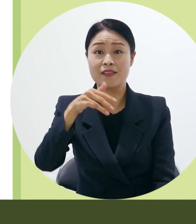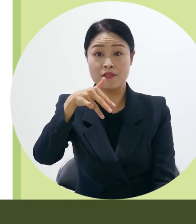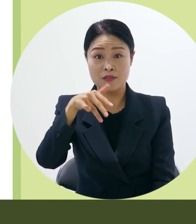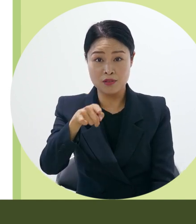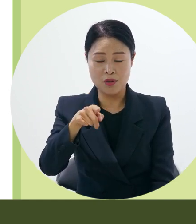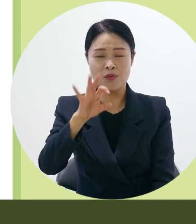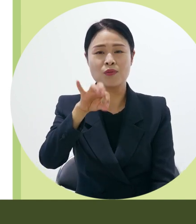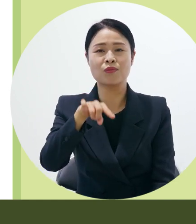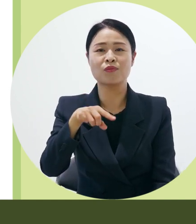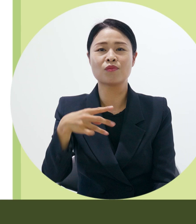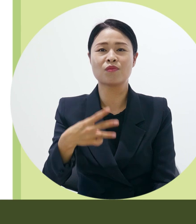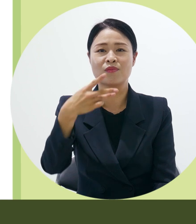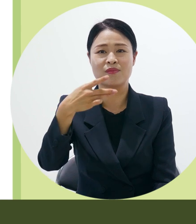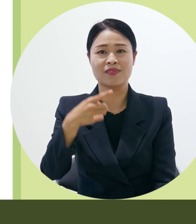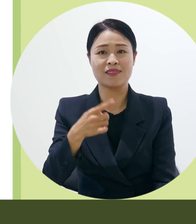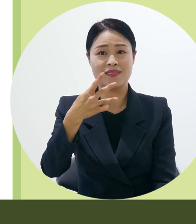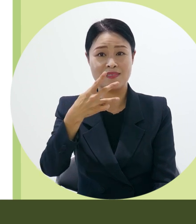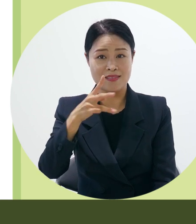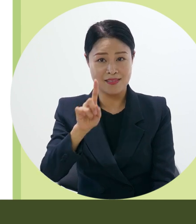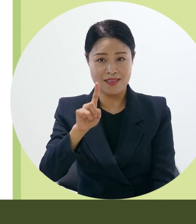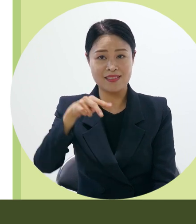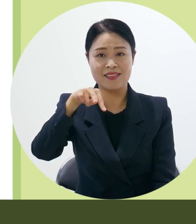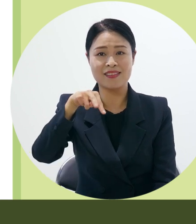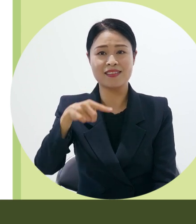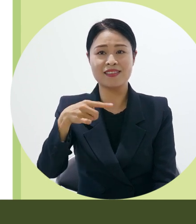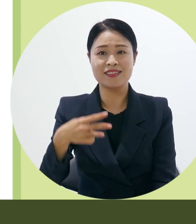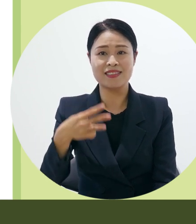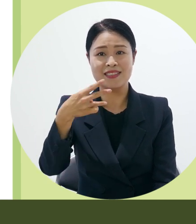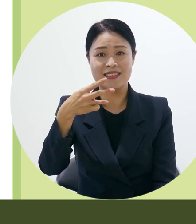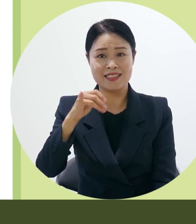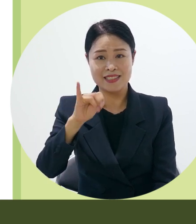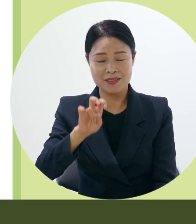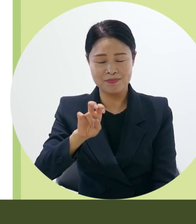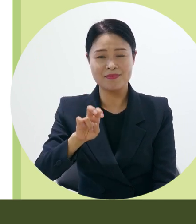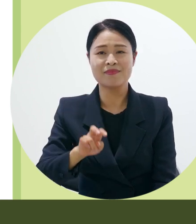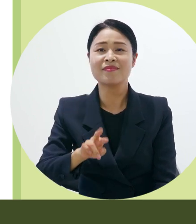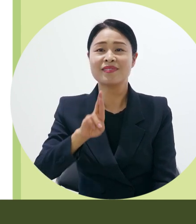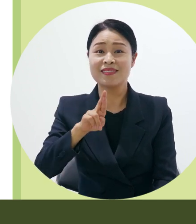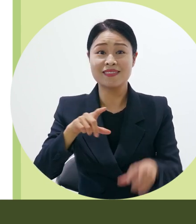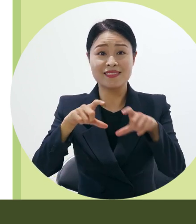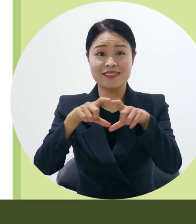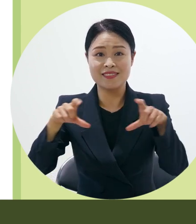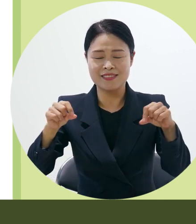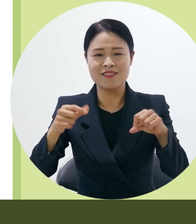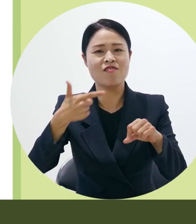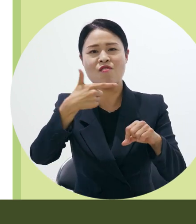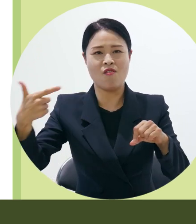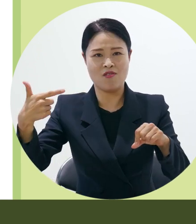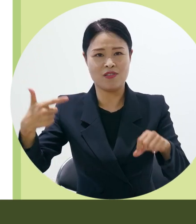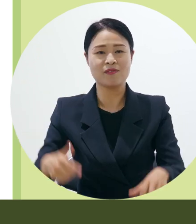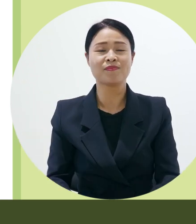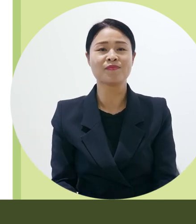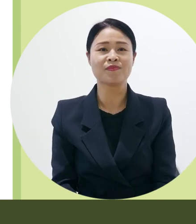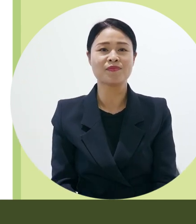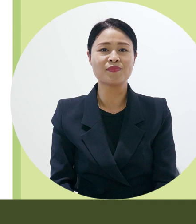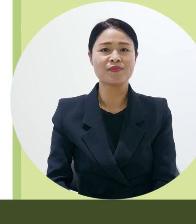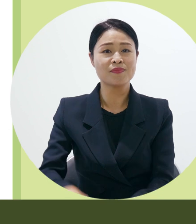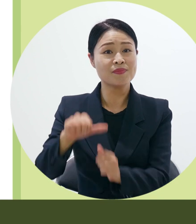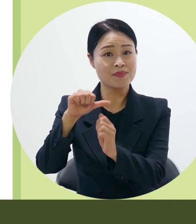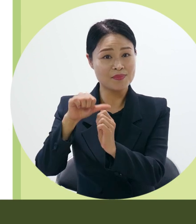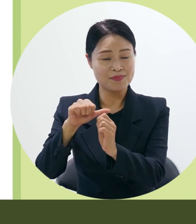액. 9. 대한약품공업의 아이코넥 염화 나트륨.